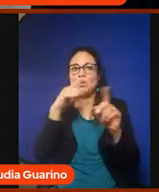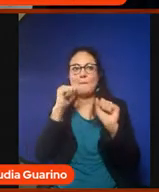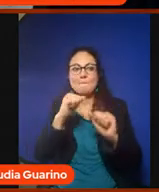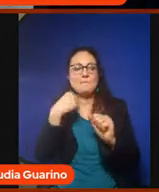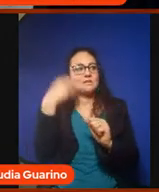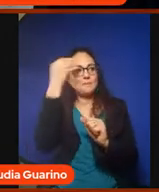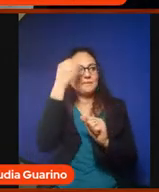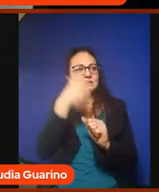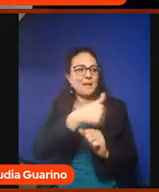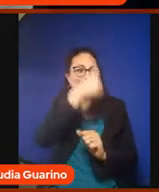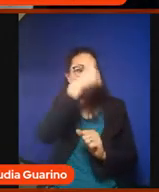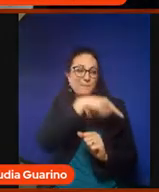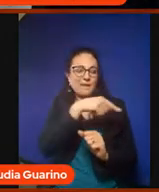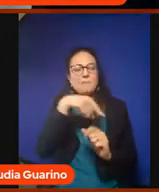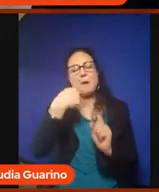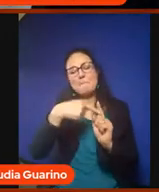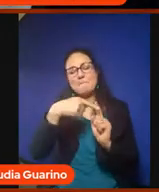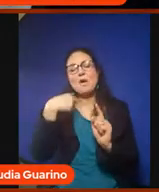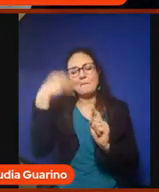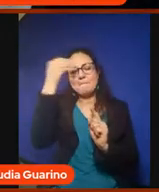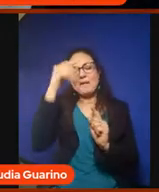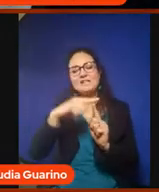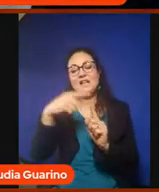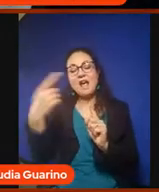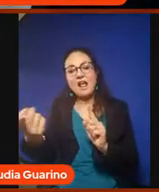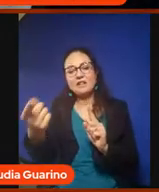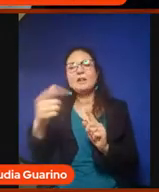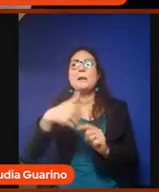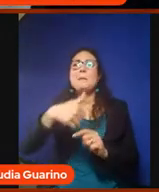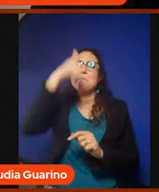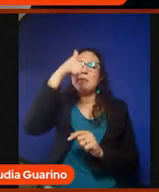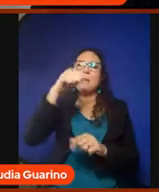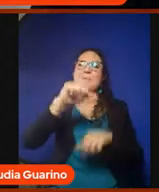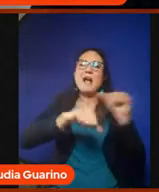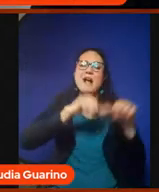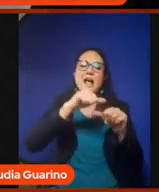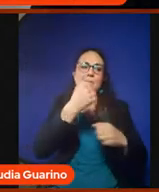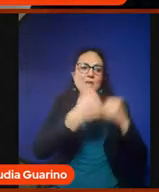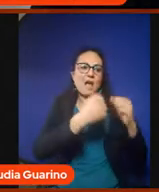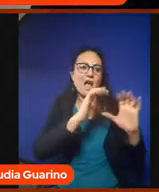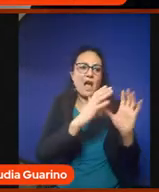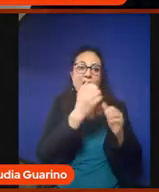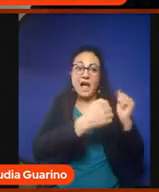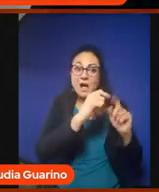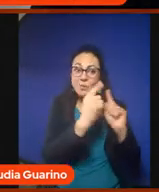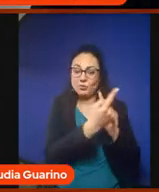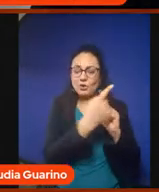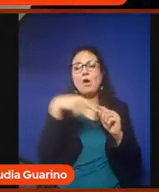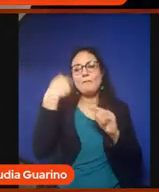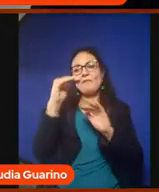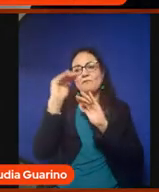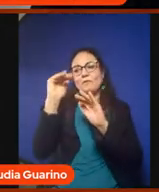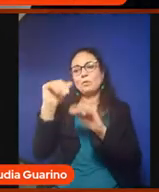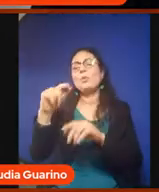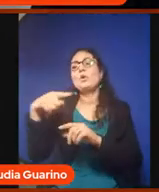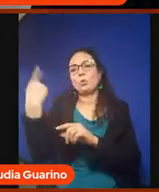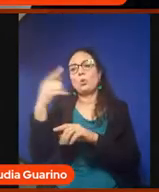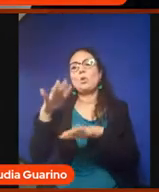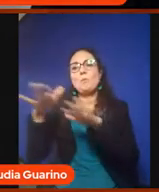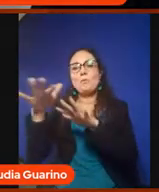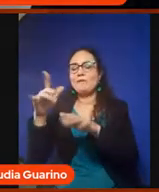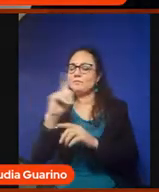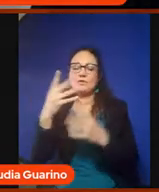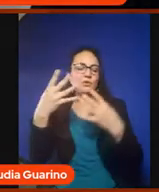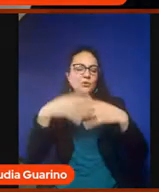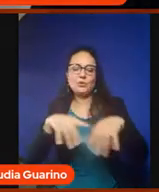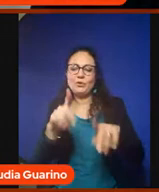occuperò dell'altra, come si diceva. Intanto cambiamo le auto, è stata a casa, e poi dopo vi muovere. Non funziona così.